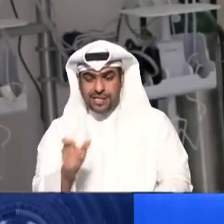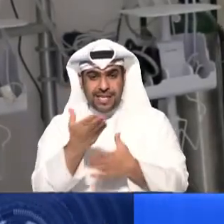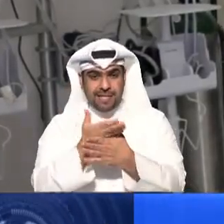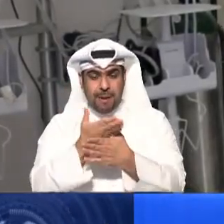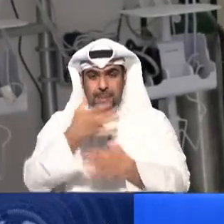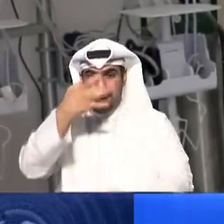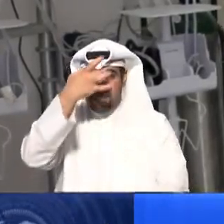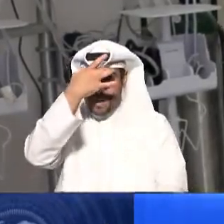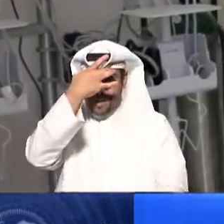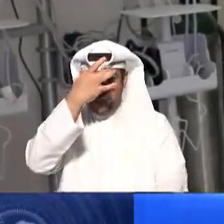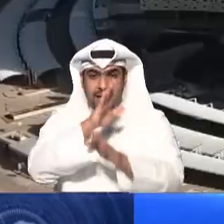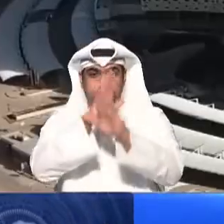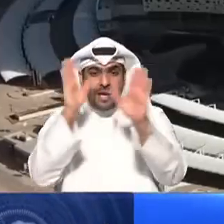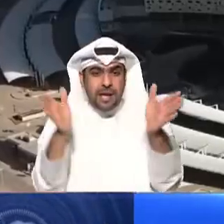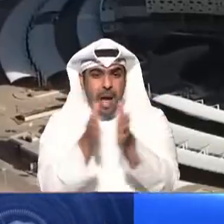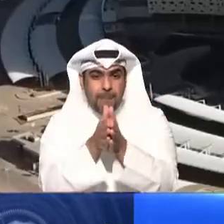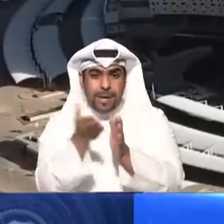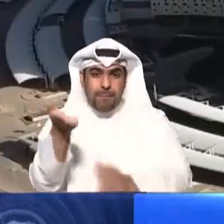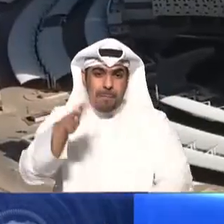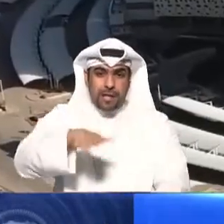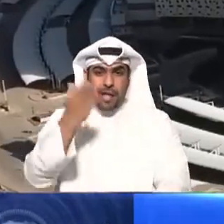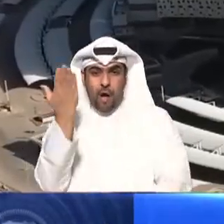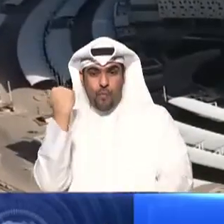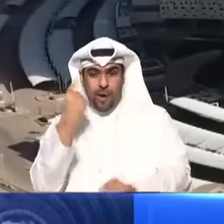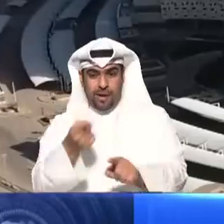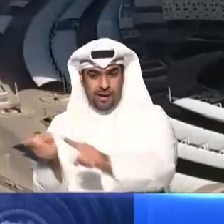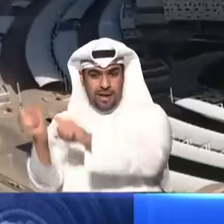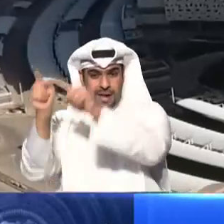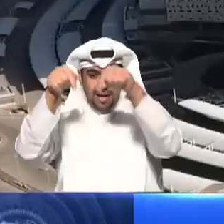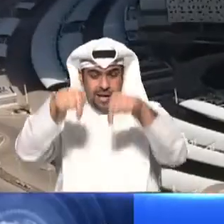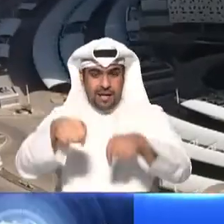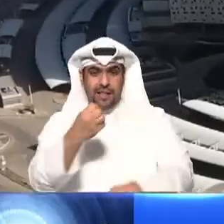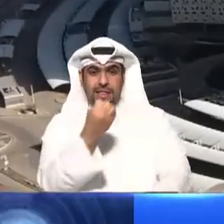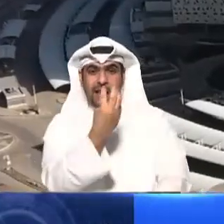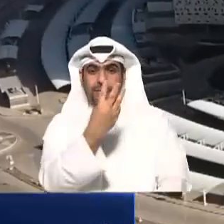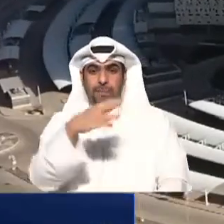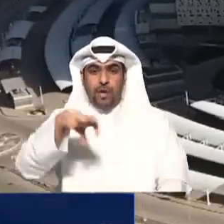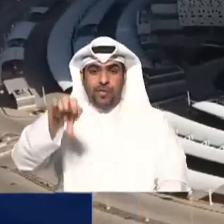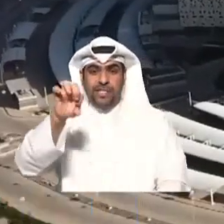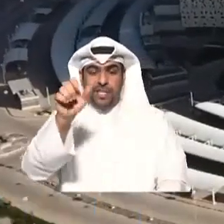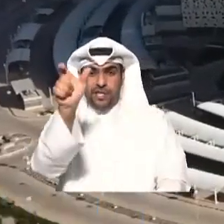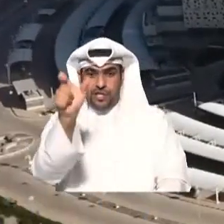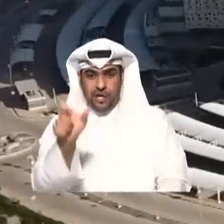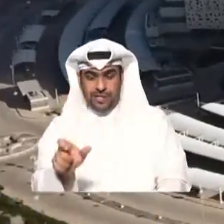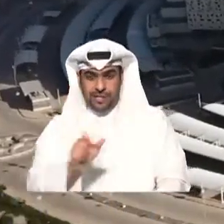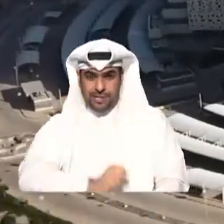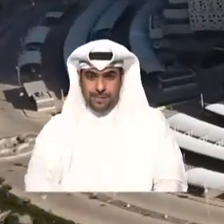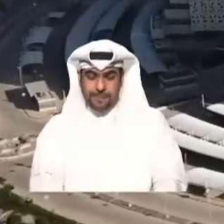حالات الوفاة المسجلة حتى اليوم 390 حالة وفاة.